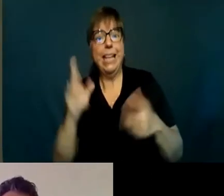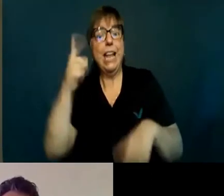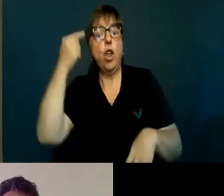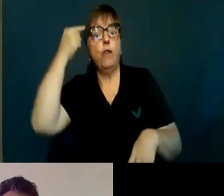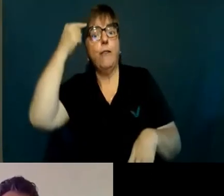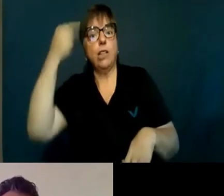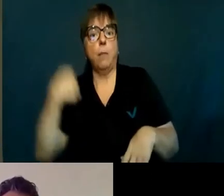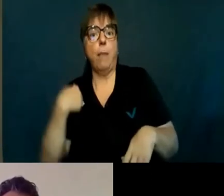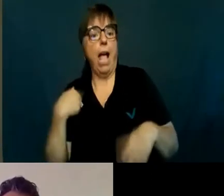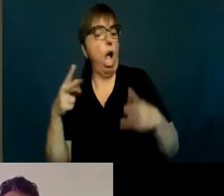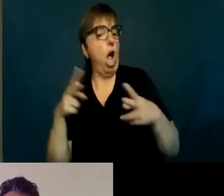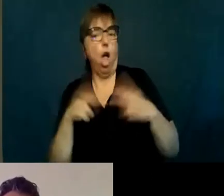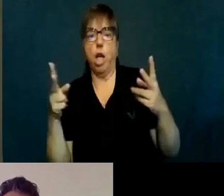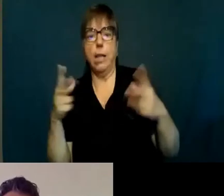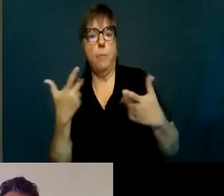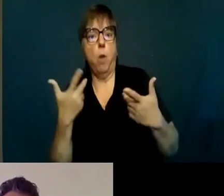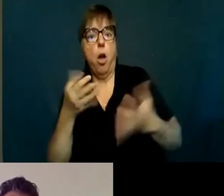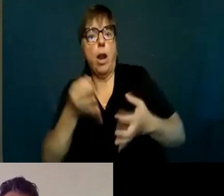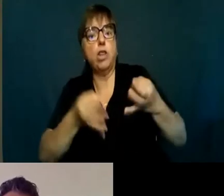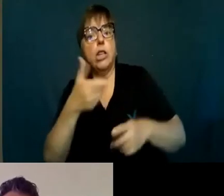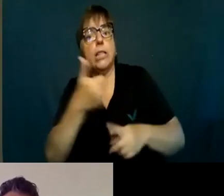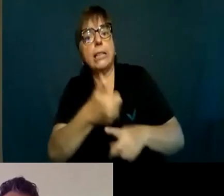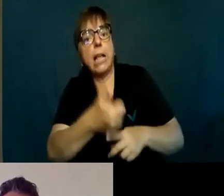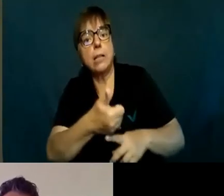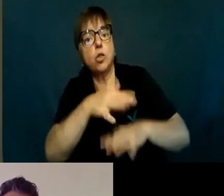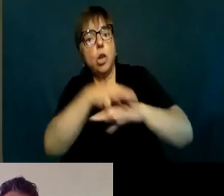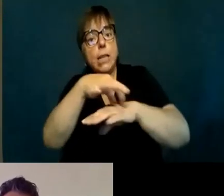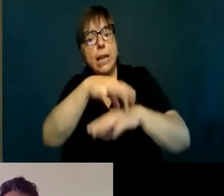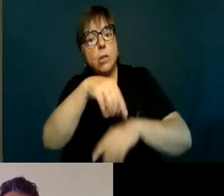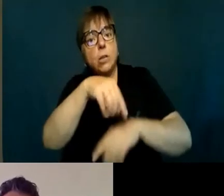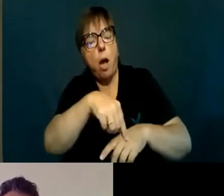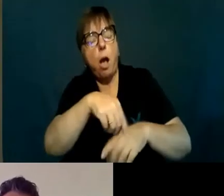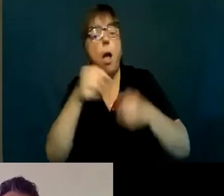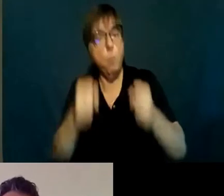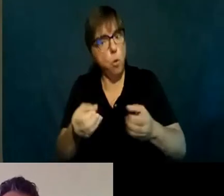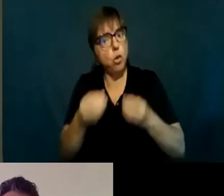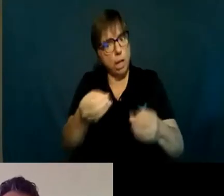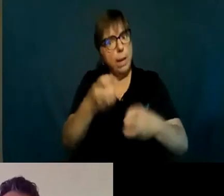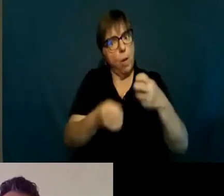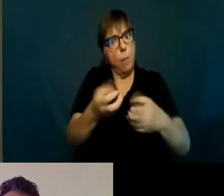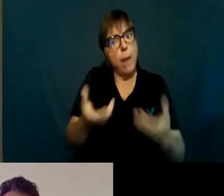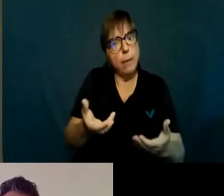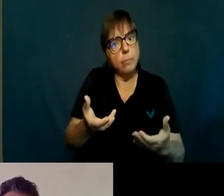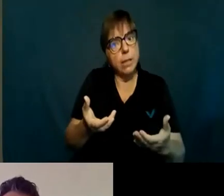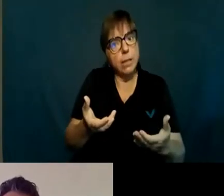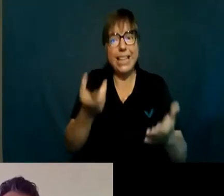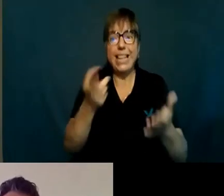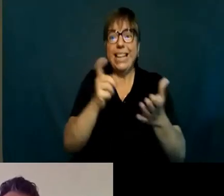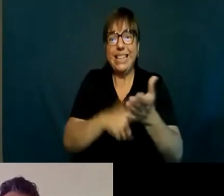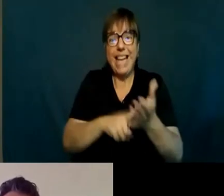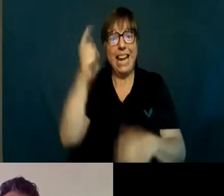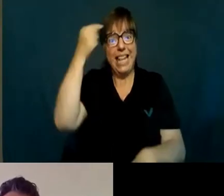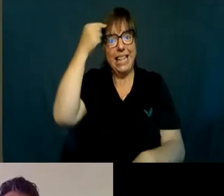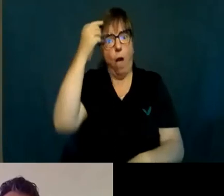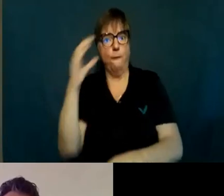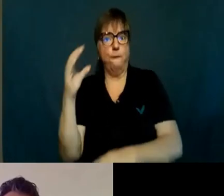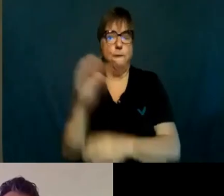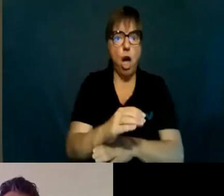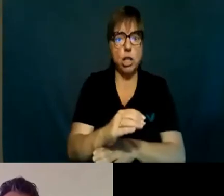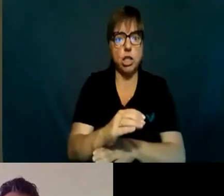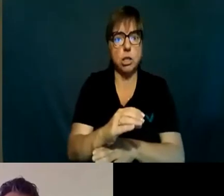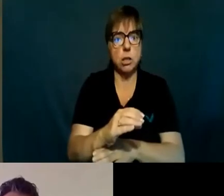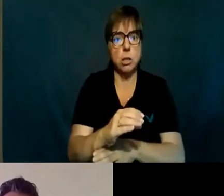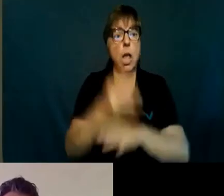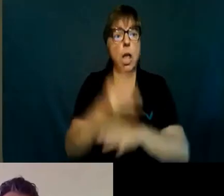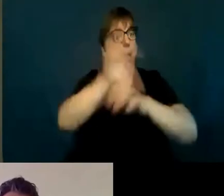juridictions inhérentes des peuples autochtones sur le territoire peut être particulièrement problématique lorsque l'État impose de manière unilatérale